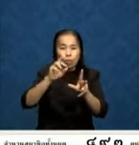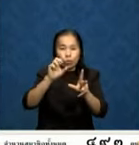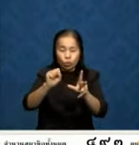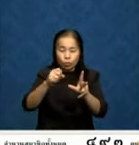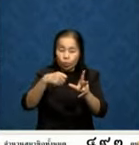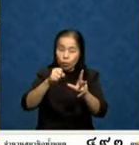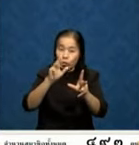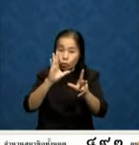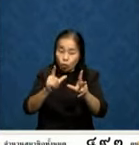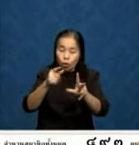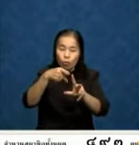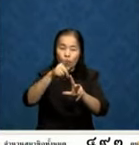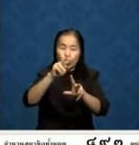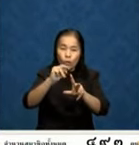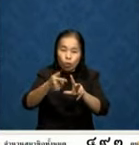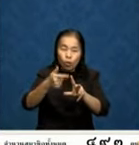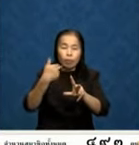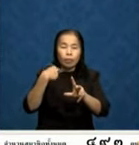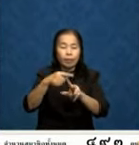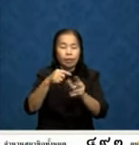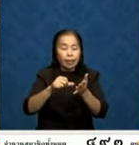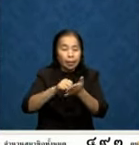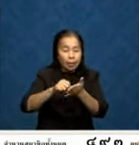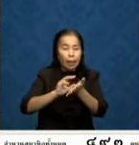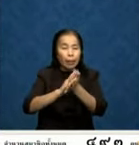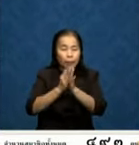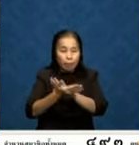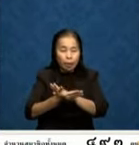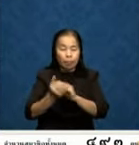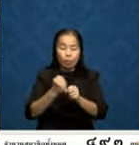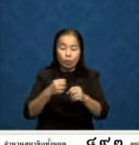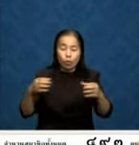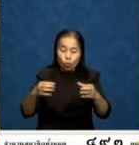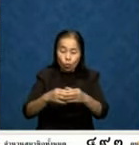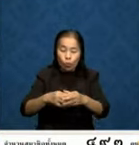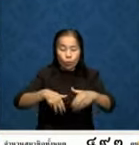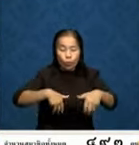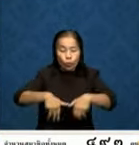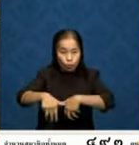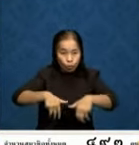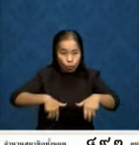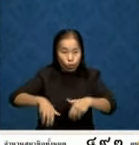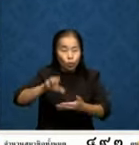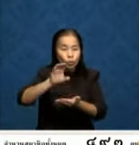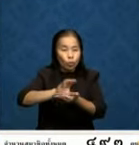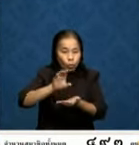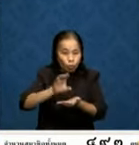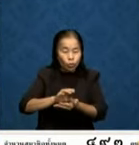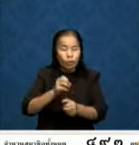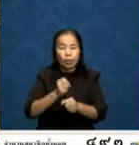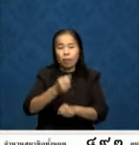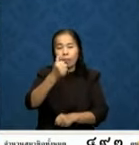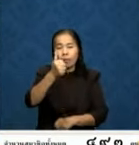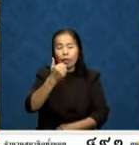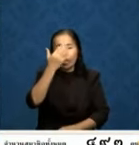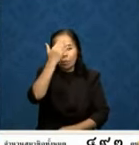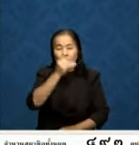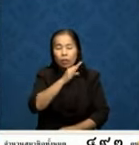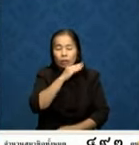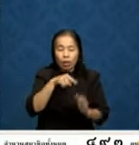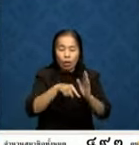เราก็มีปรับปรุงนะครับให้วิสาหกิจชุมชนเข้ามาได้กองทุนหมู่บ้านเข้ามาได้นะครับแต่สำหรับในพื้นที่มาบตา